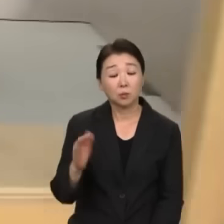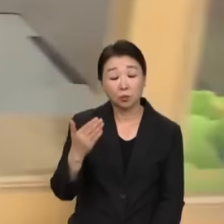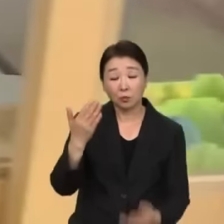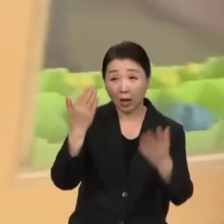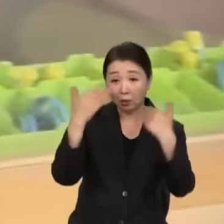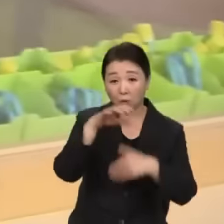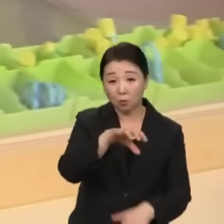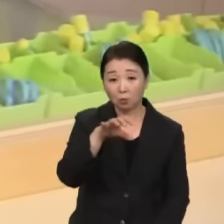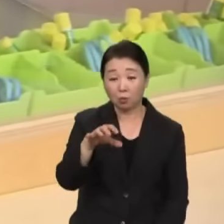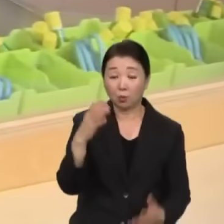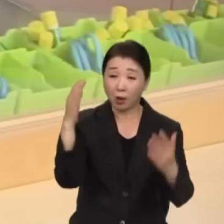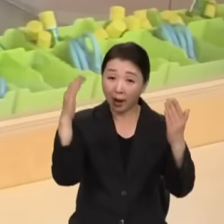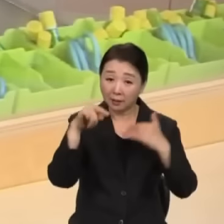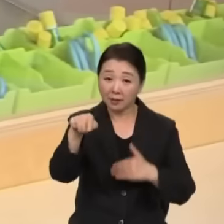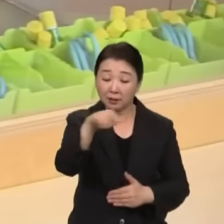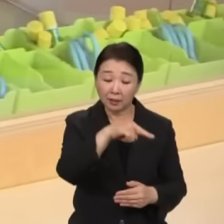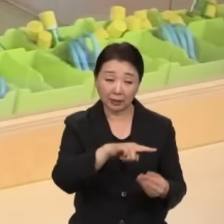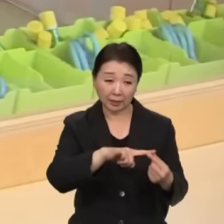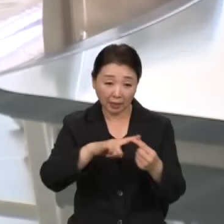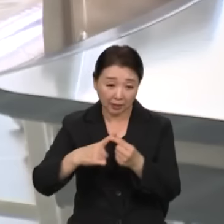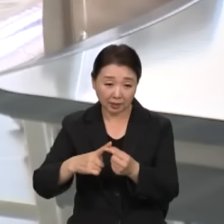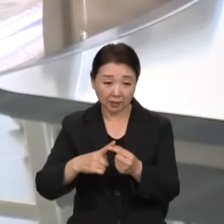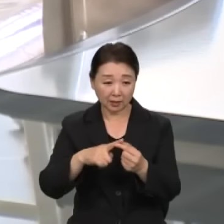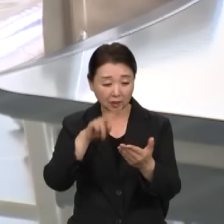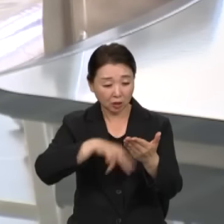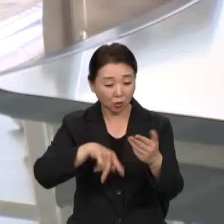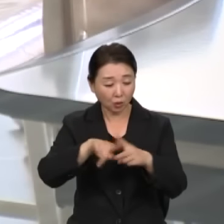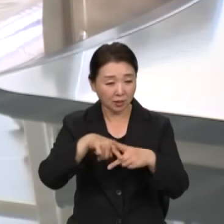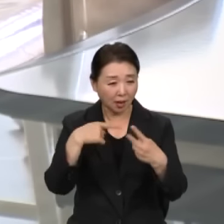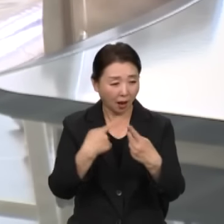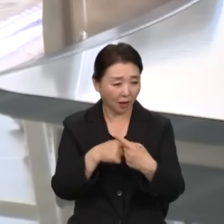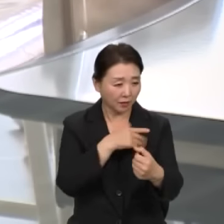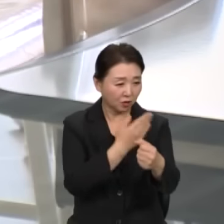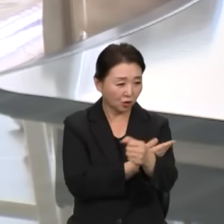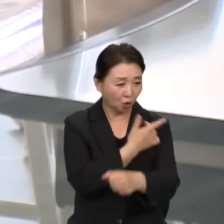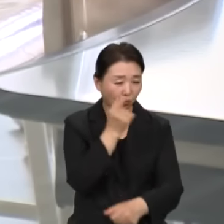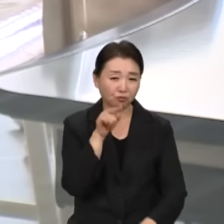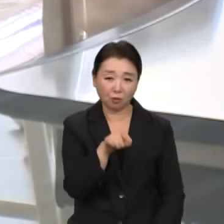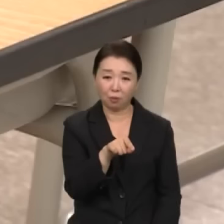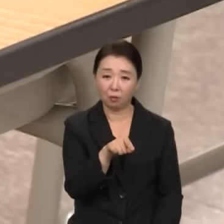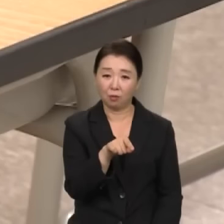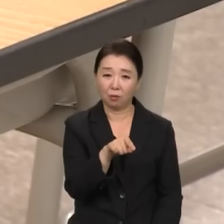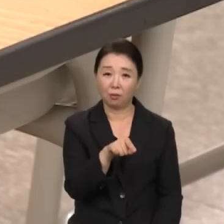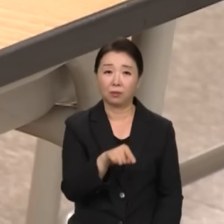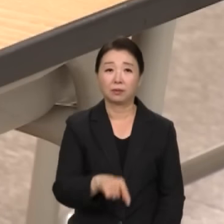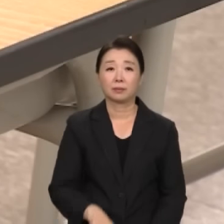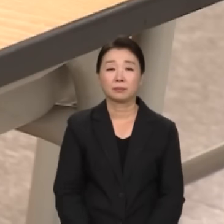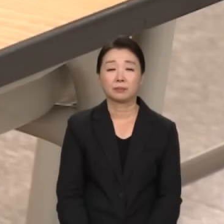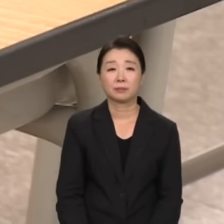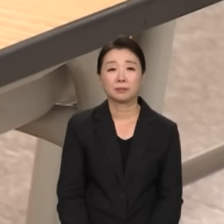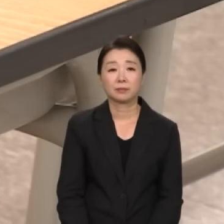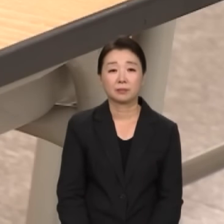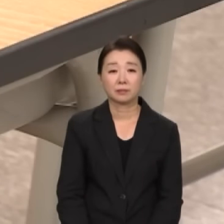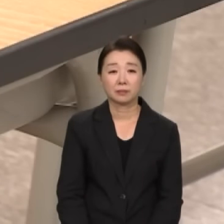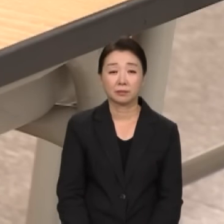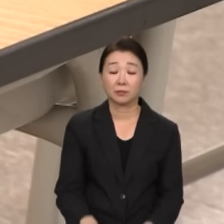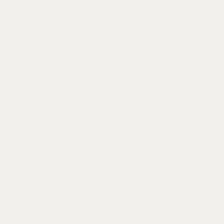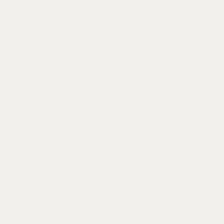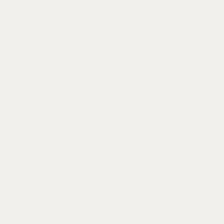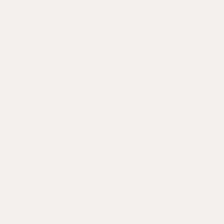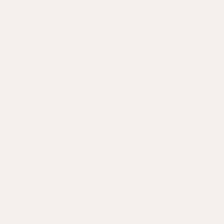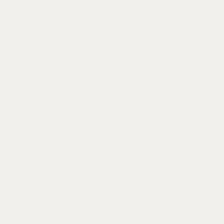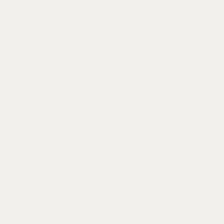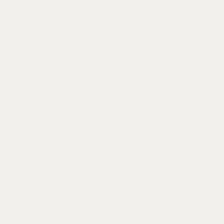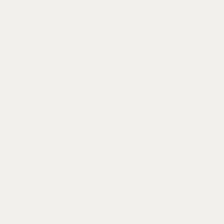학교 현장에서 학생들이 글을 읽고 이해하는 능력이 심각하게 낮다는 목소리와 연결됩니다. 초중고